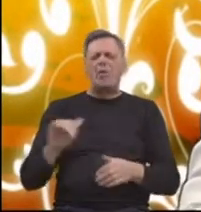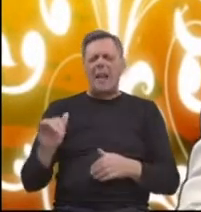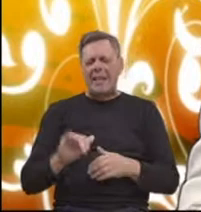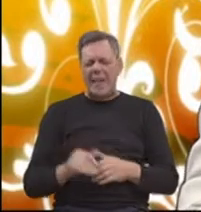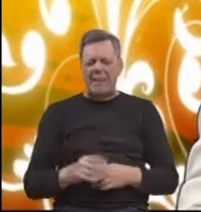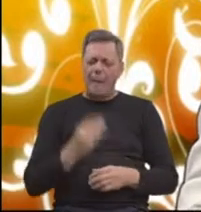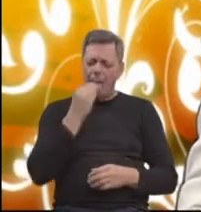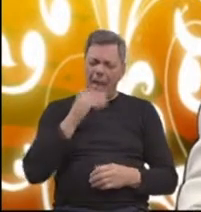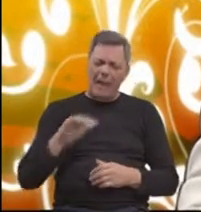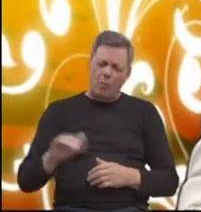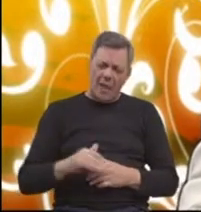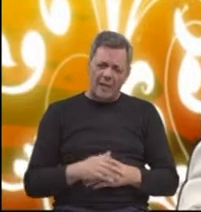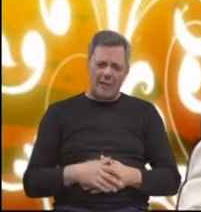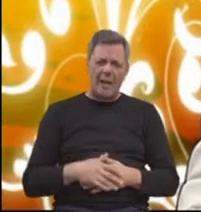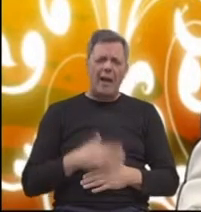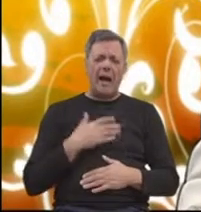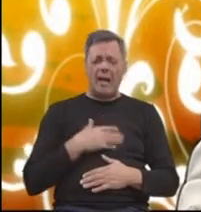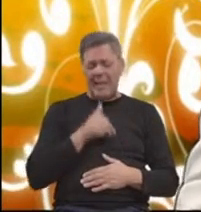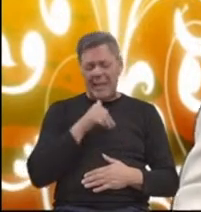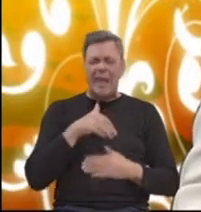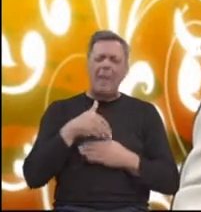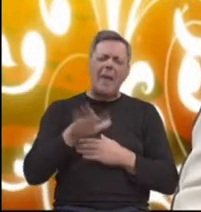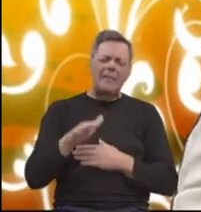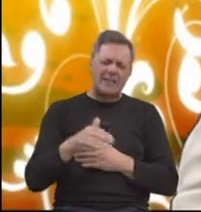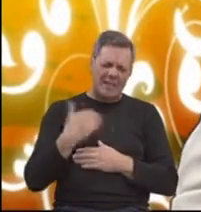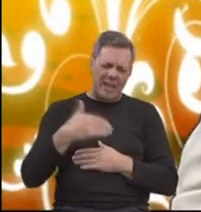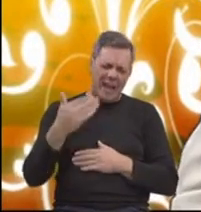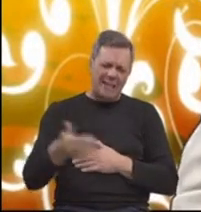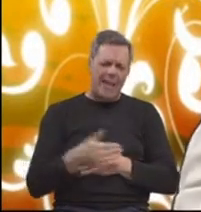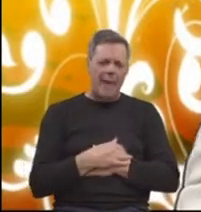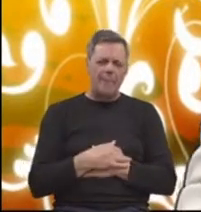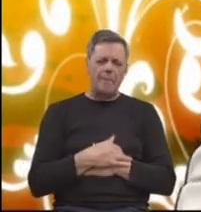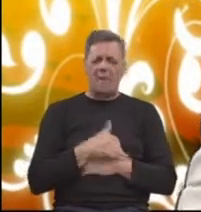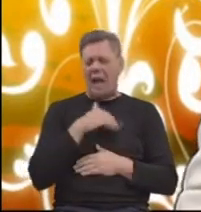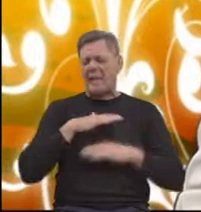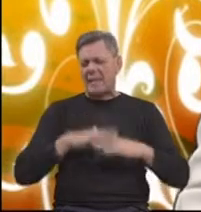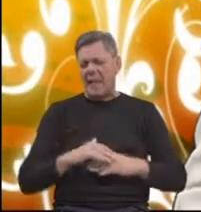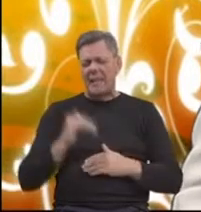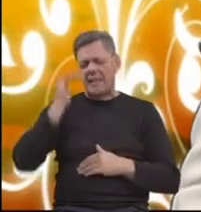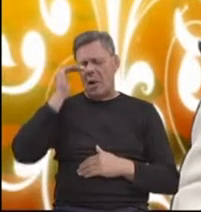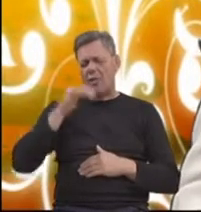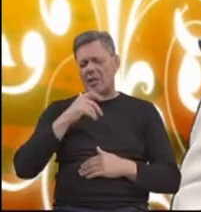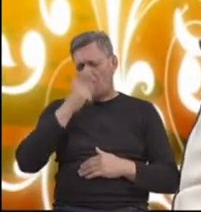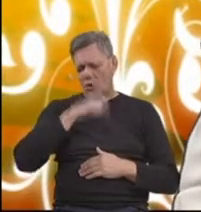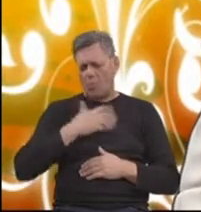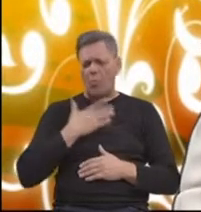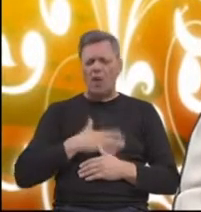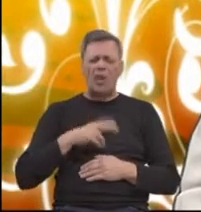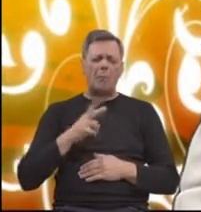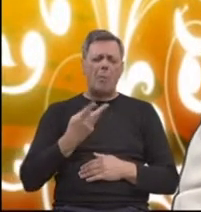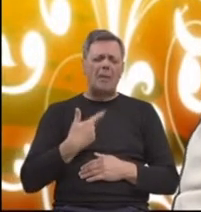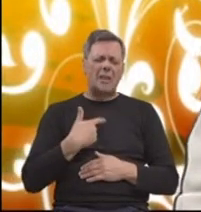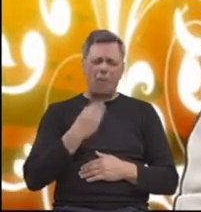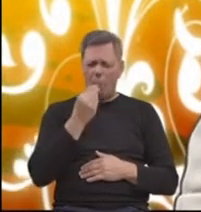djeteta. Ali ja bi se usudila reći nastaviti kasnije kad dolazite i sjedite sa nekom odraslom osobom koja želi promijeniti svoj prehrambeni